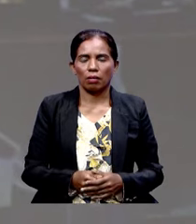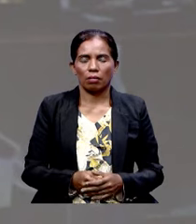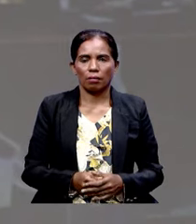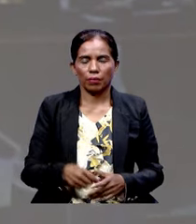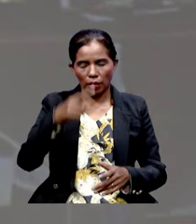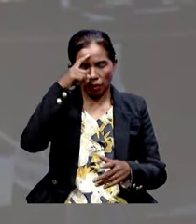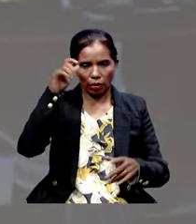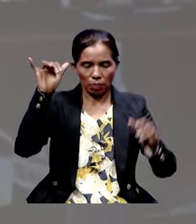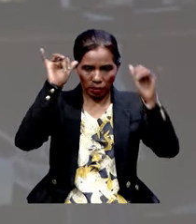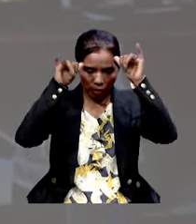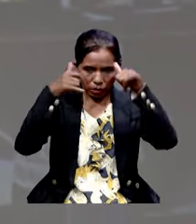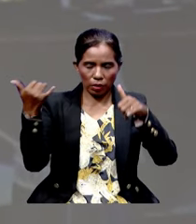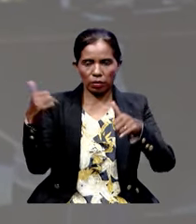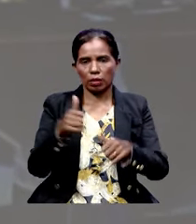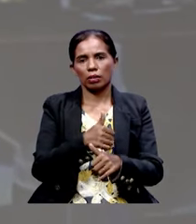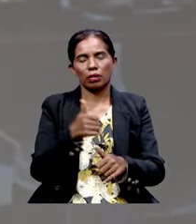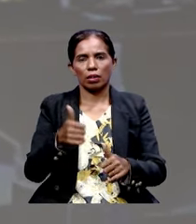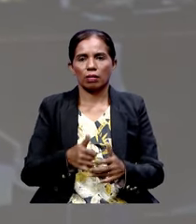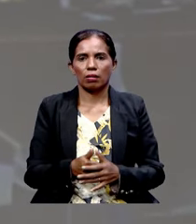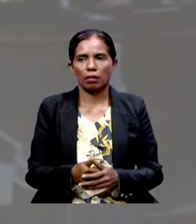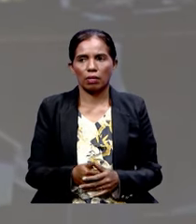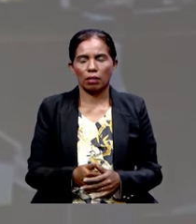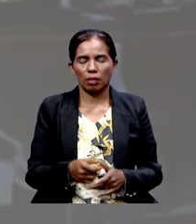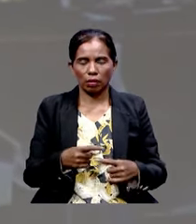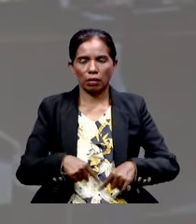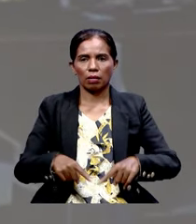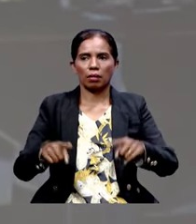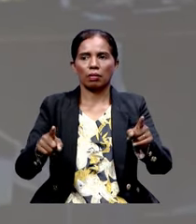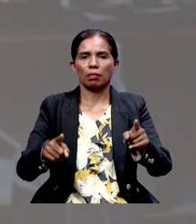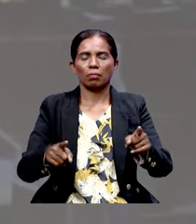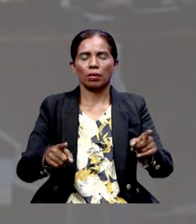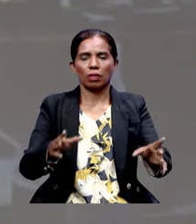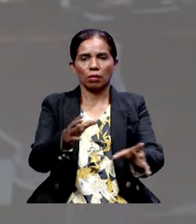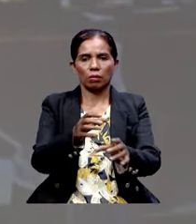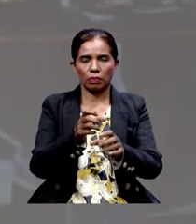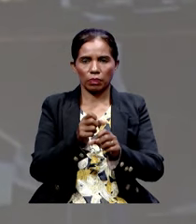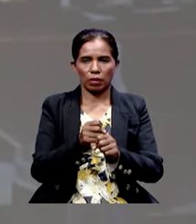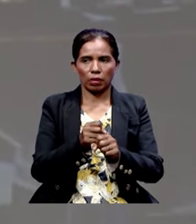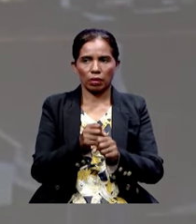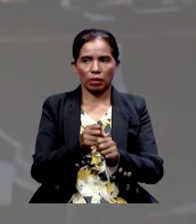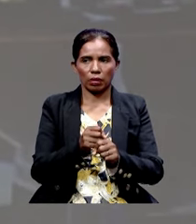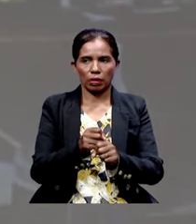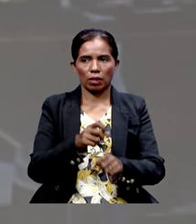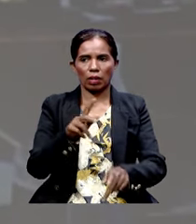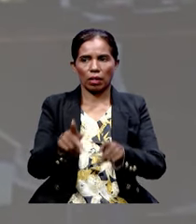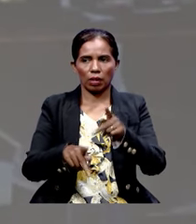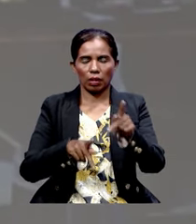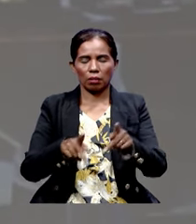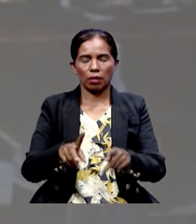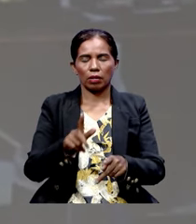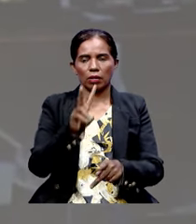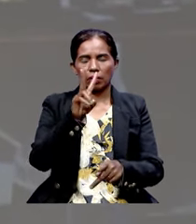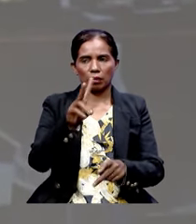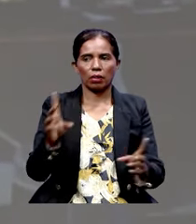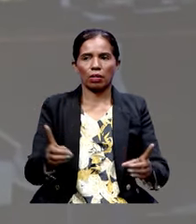tambah karau na isira selok ba sita tia mata dalang em neruan uheng